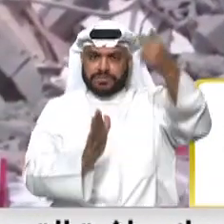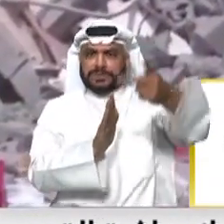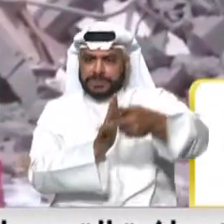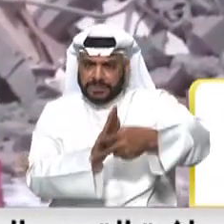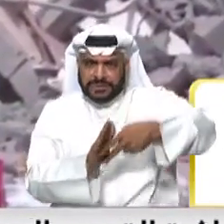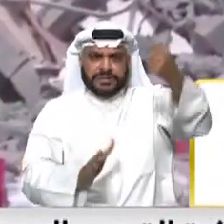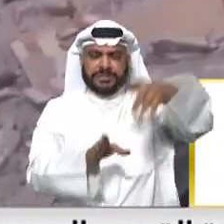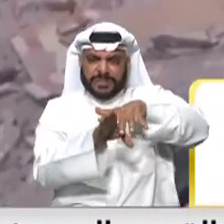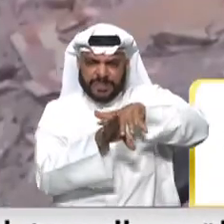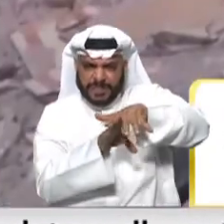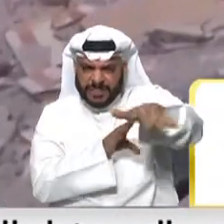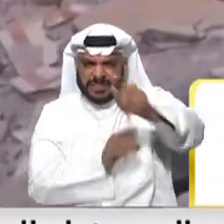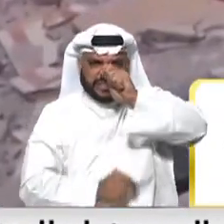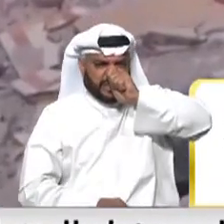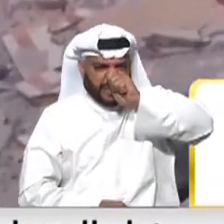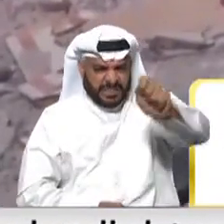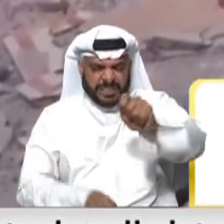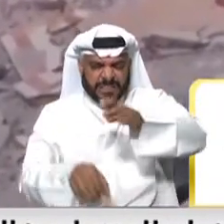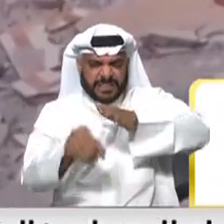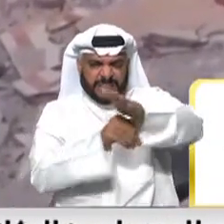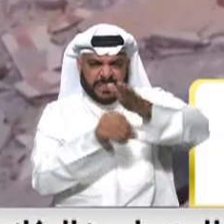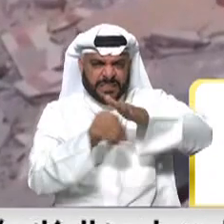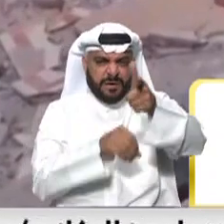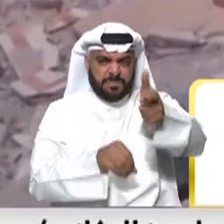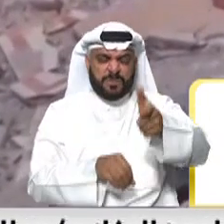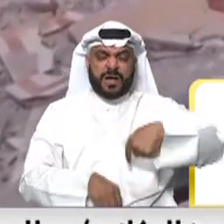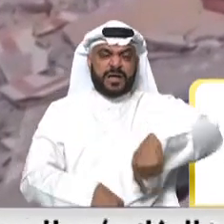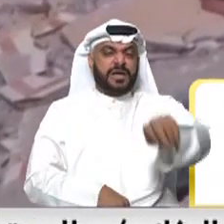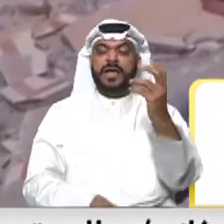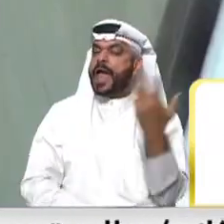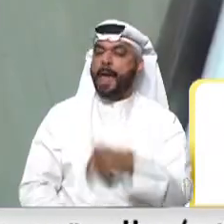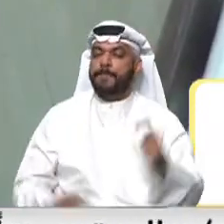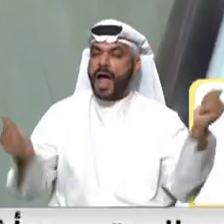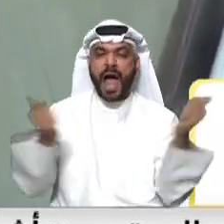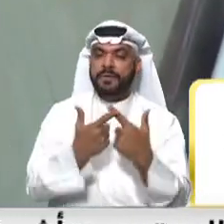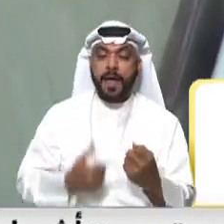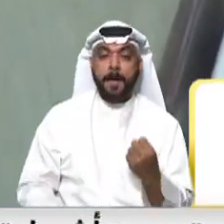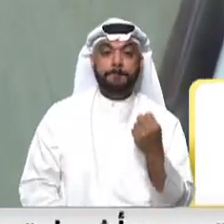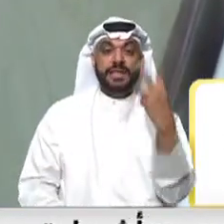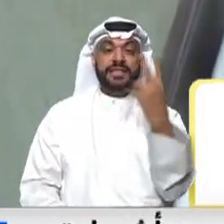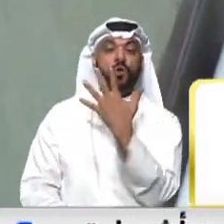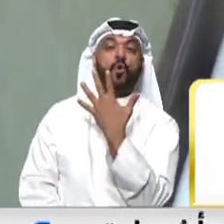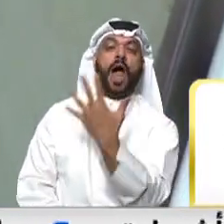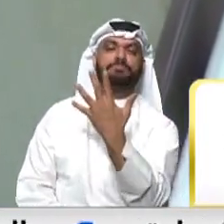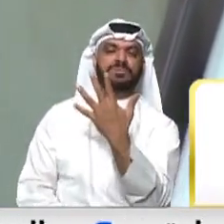الإبادة الجماعية في قطاع غزة لليوم 205 تواليا.